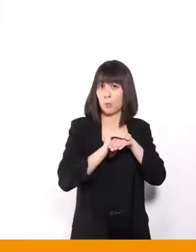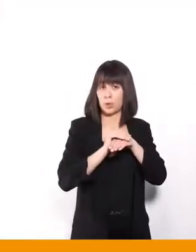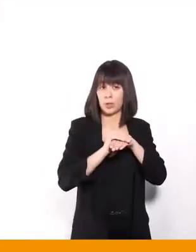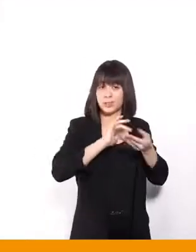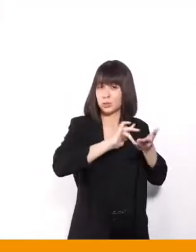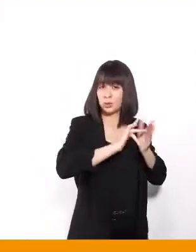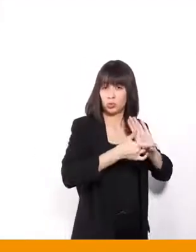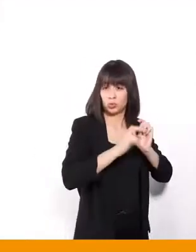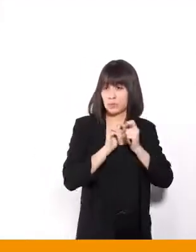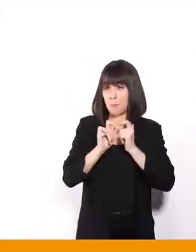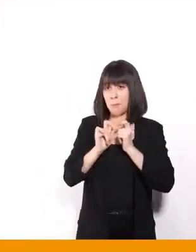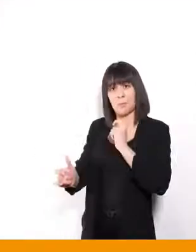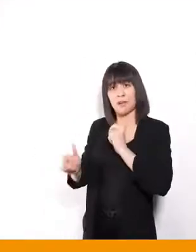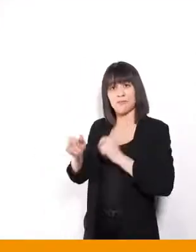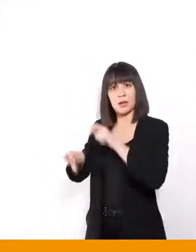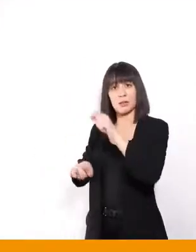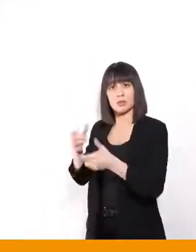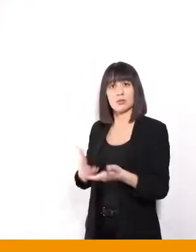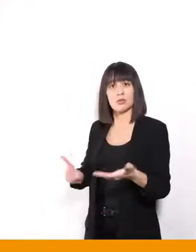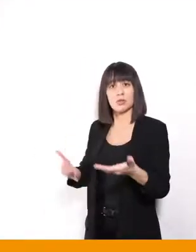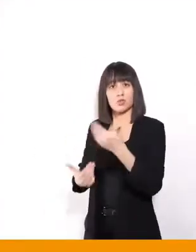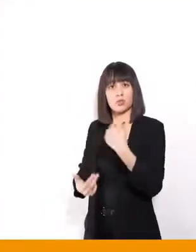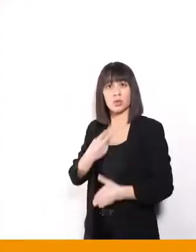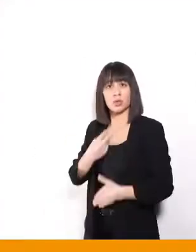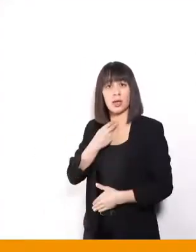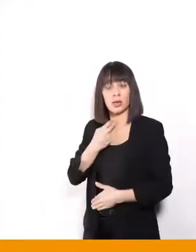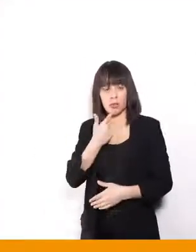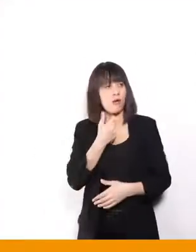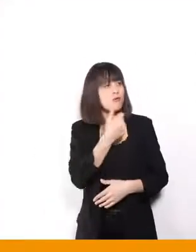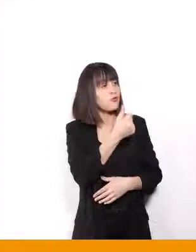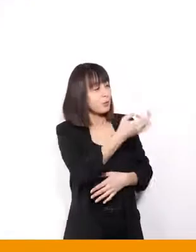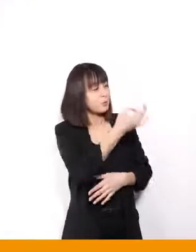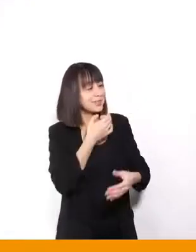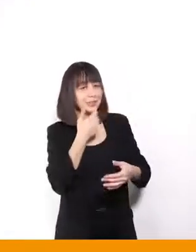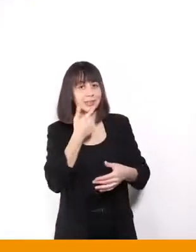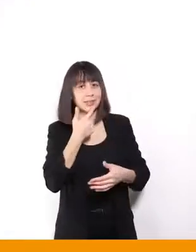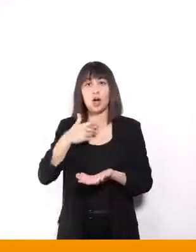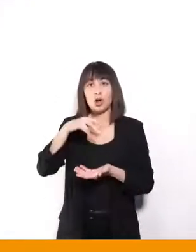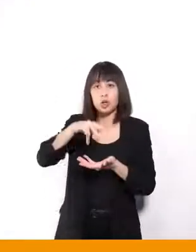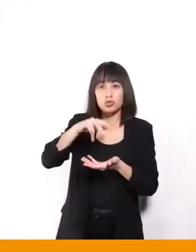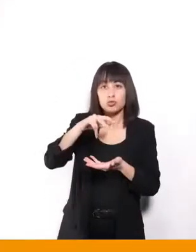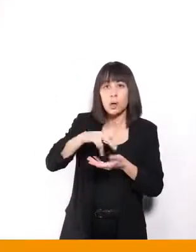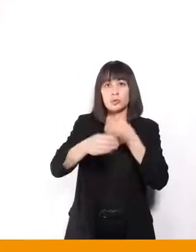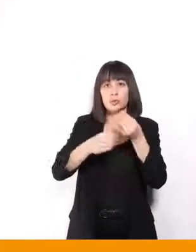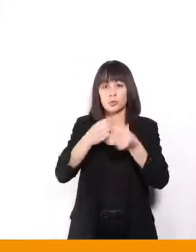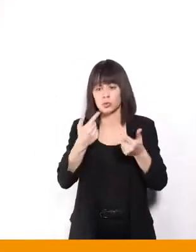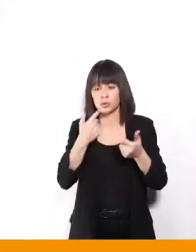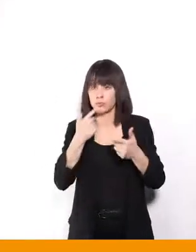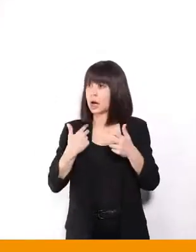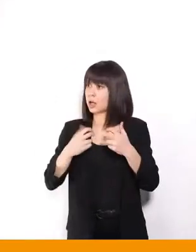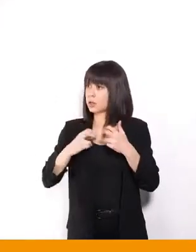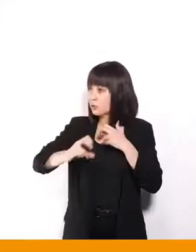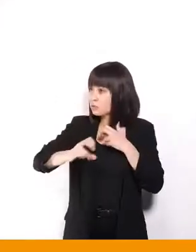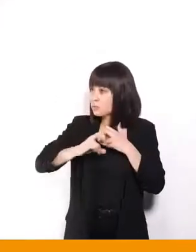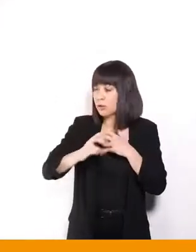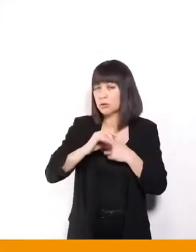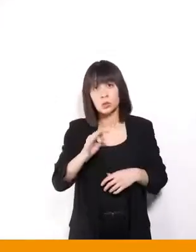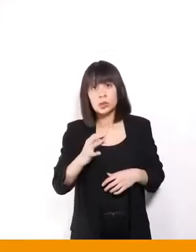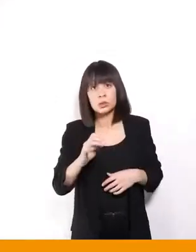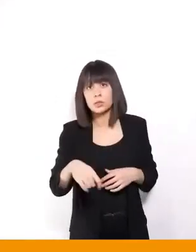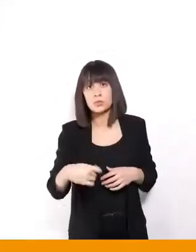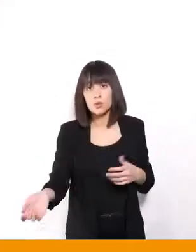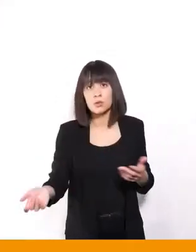avez cité le logement, mais on pourrait évidemment citer d'autres types les de transports. politiques. Les transports. Si on veut mettre le paquet sur les transports.